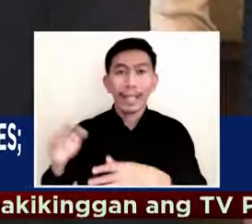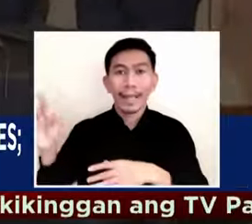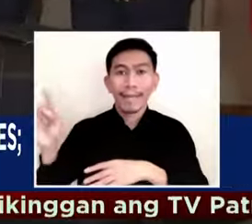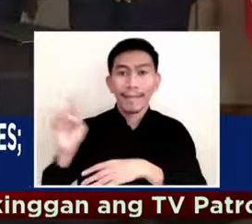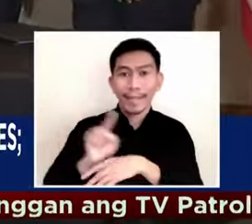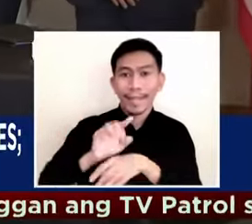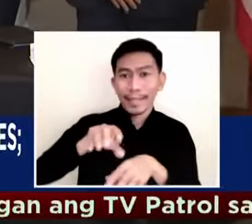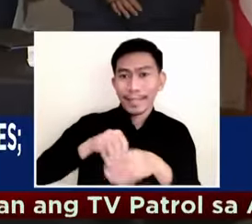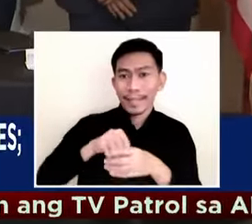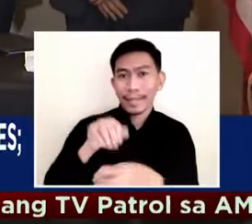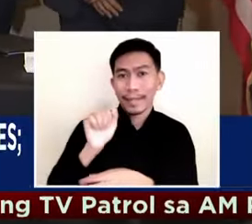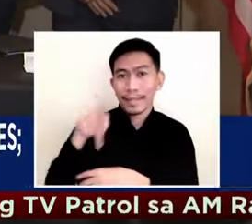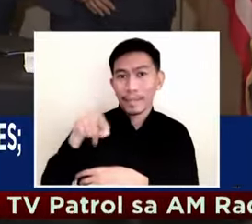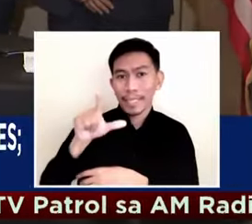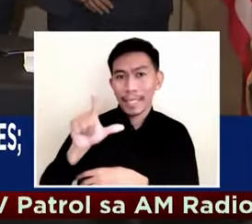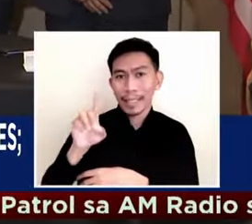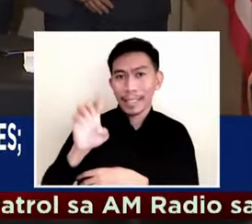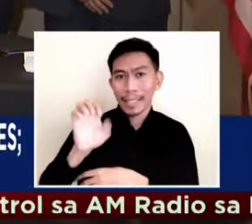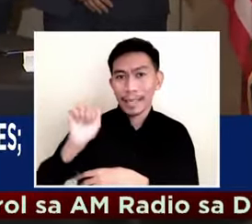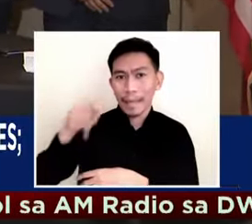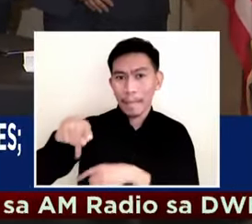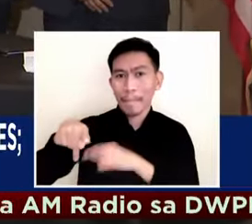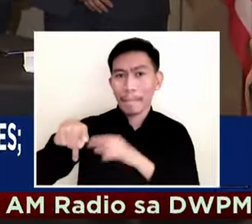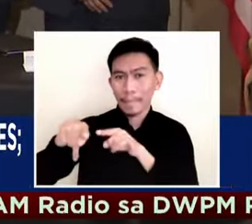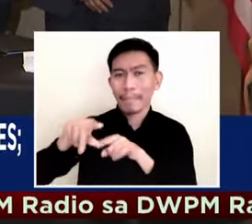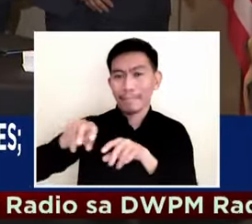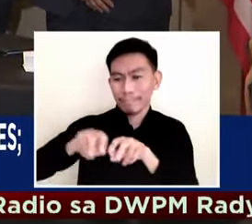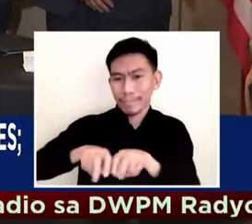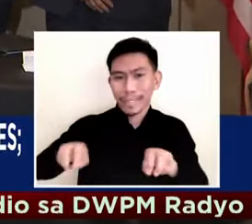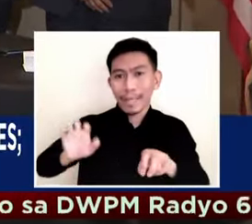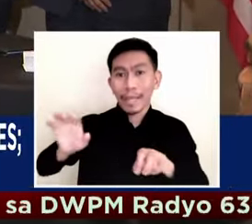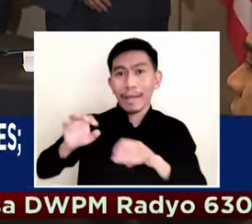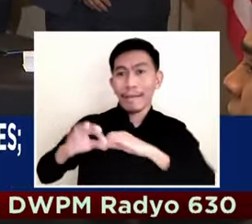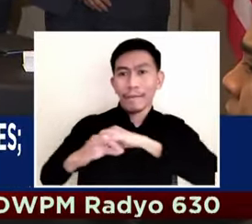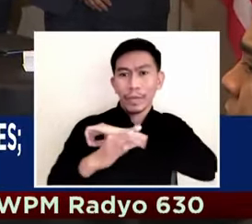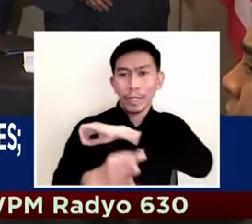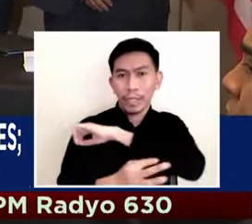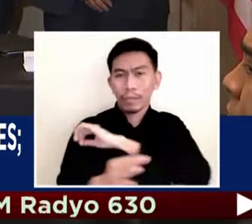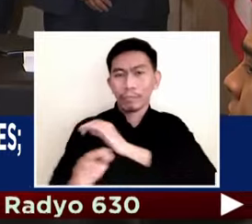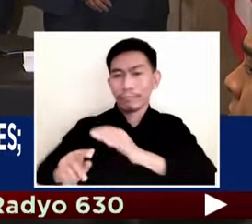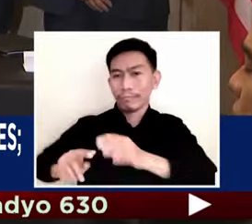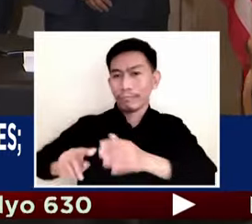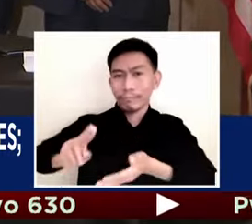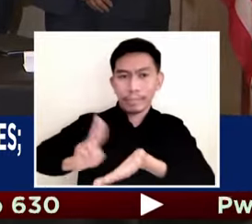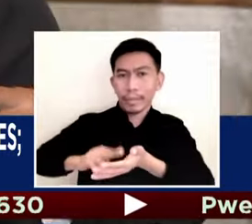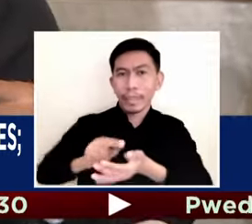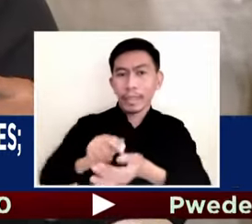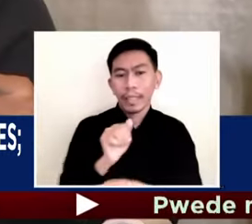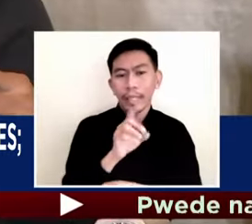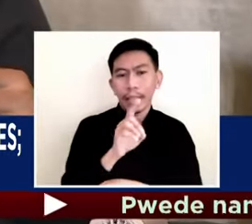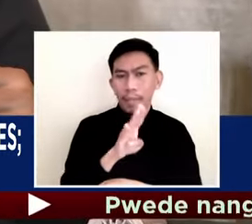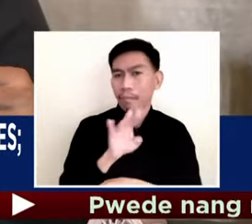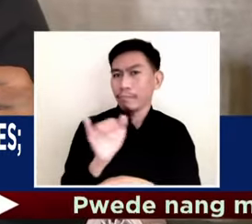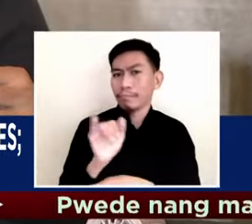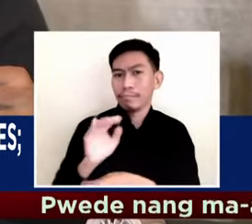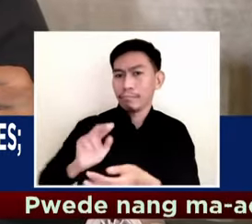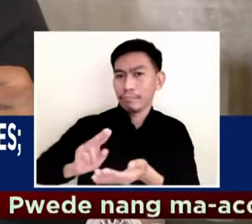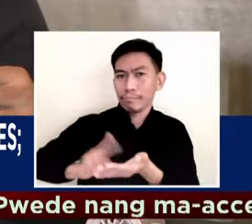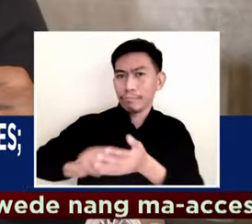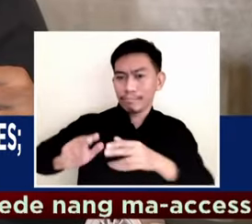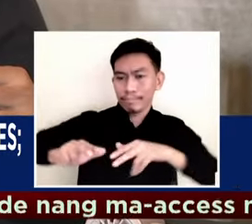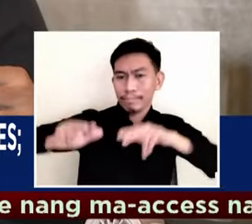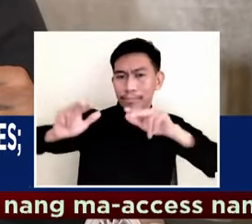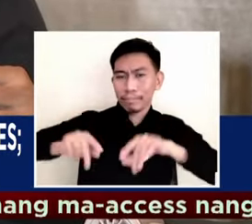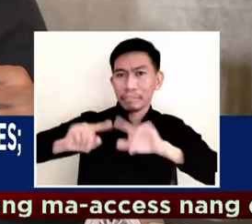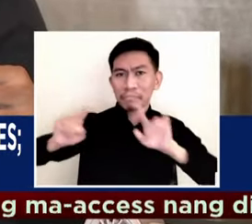trade mission. Pumirma ng kasunduan ng Apple the App Foundation at Asian Development Bank para magtulungan sa ilang proyekto para